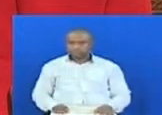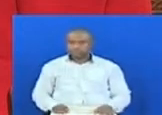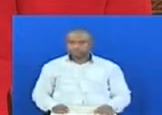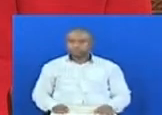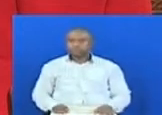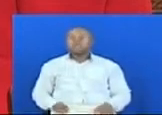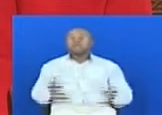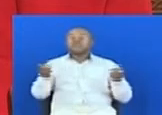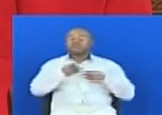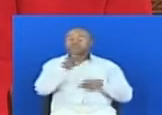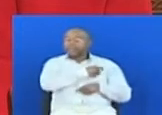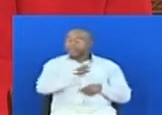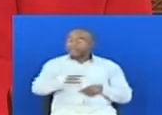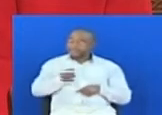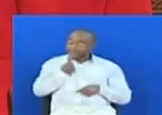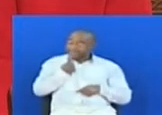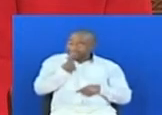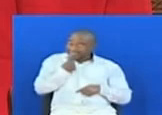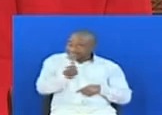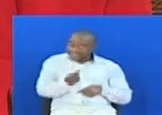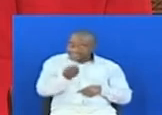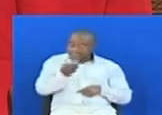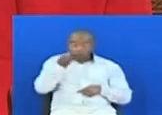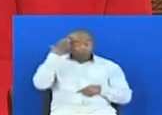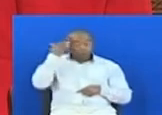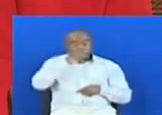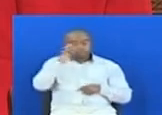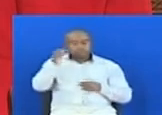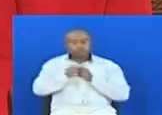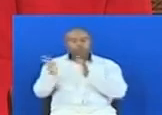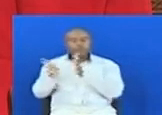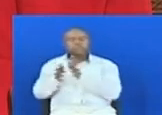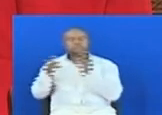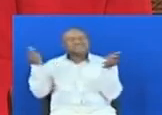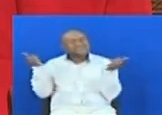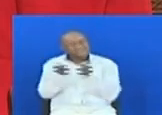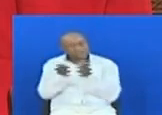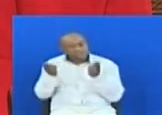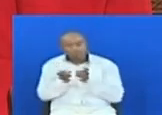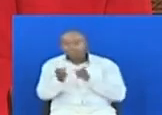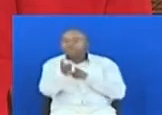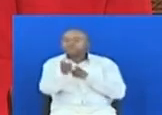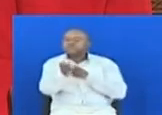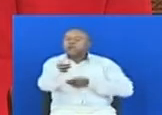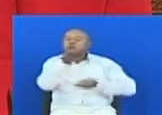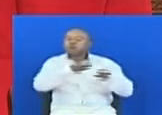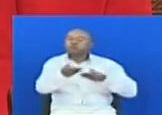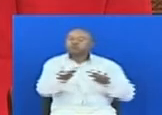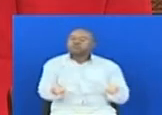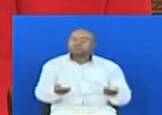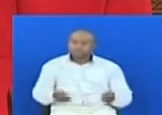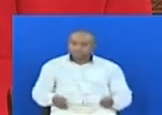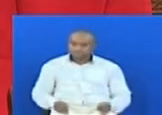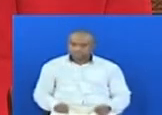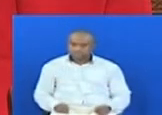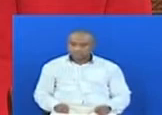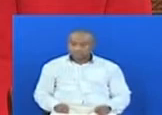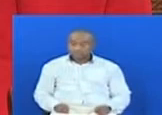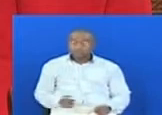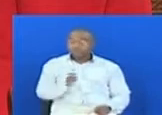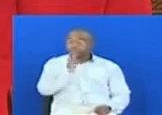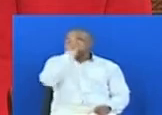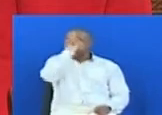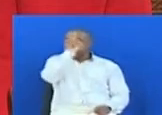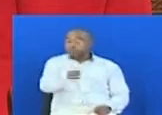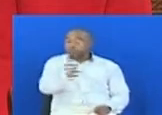Alisema hii pia ni vita ya kiuchumi pamoja na mengine, yaani ni vita ya kiuchumi. Kuna mtu mmoja, mtafiti mmoja